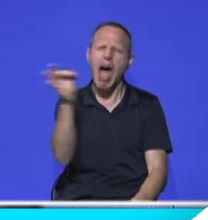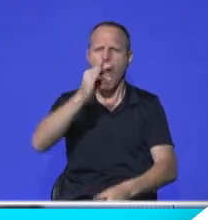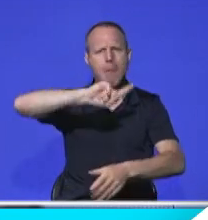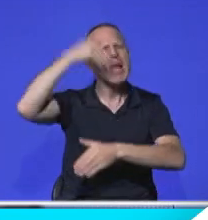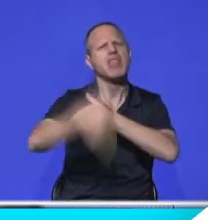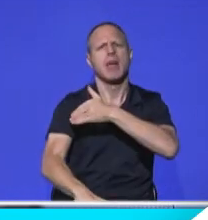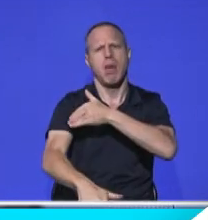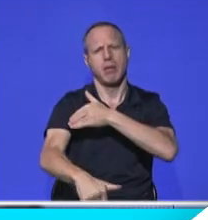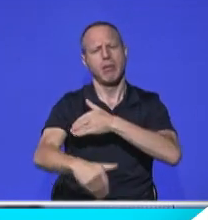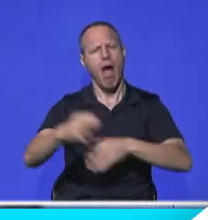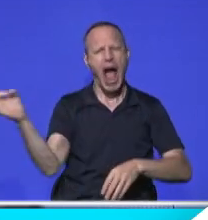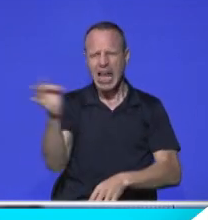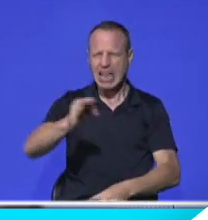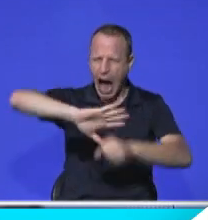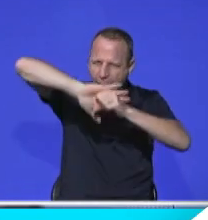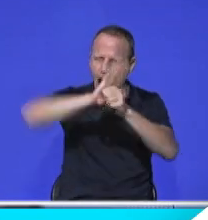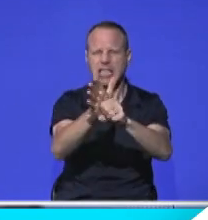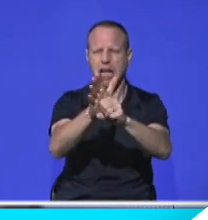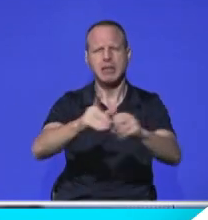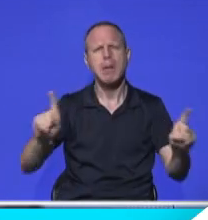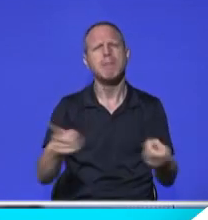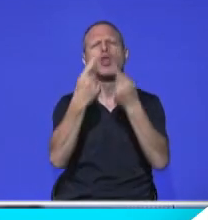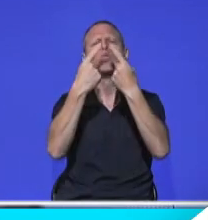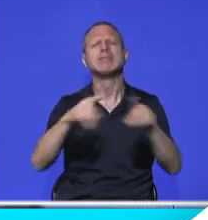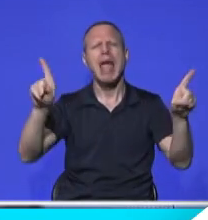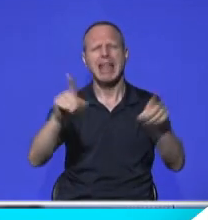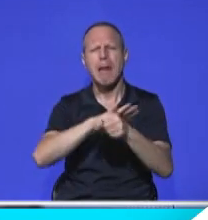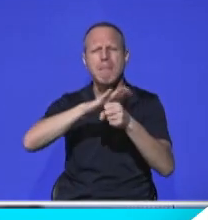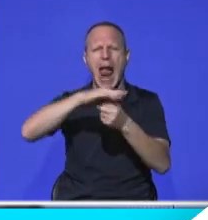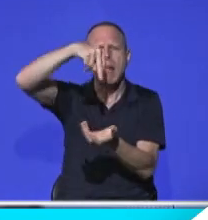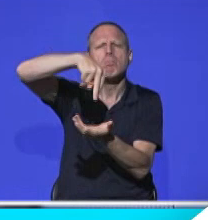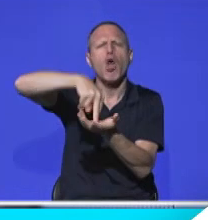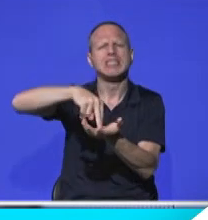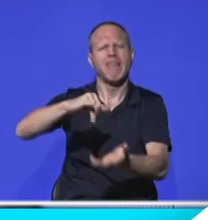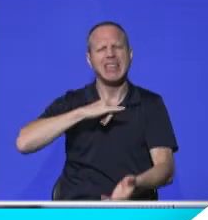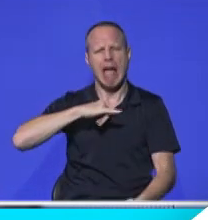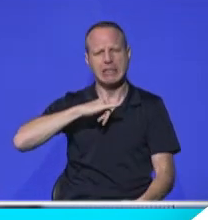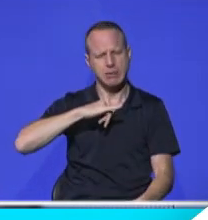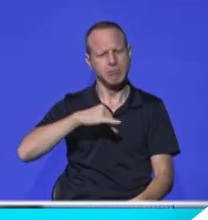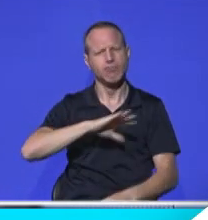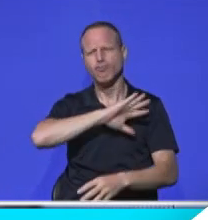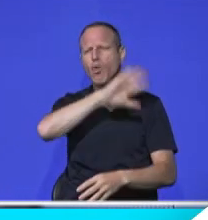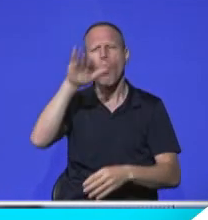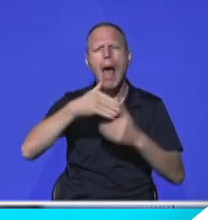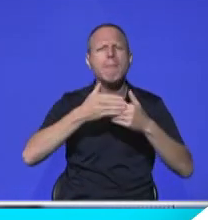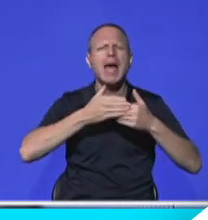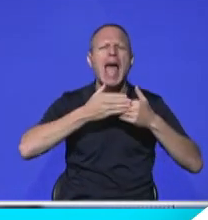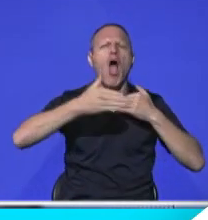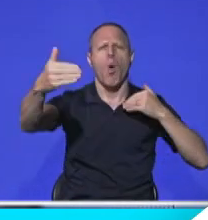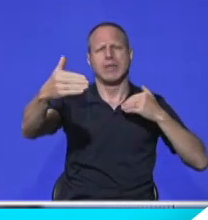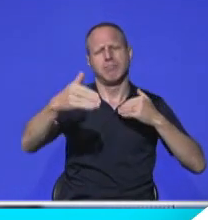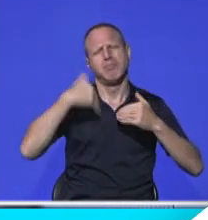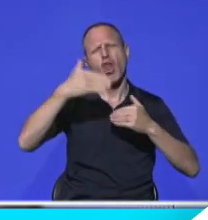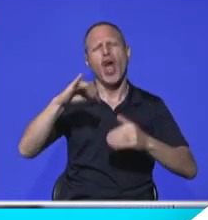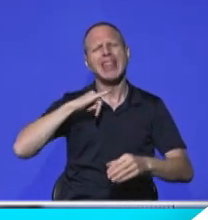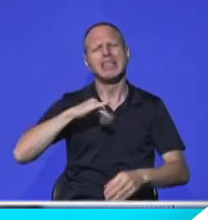נגמרת. ההסתה האכזרית, ההסתה המתוזמרת, ההסתה מלאת הפוזיציה והאינטרסים שכל כולם רחוקים מלהיות האינטרסים